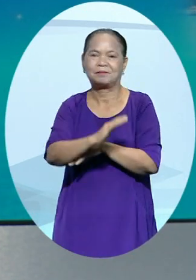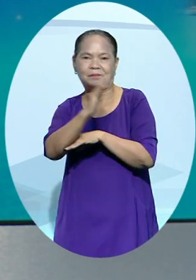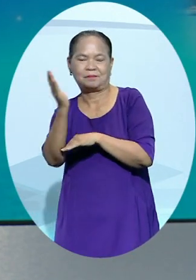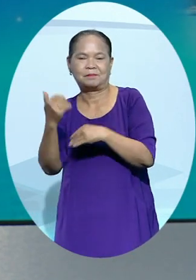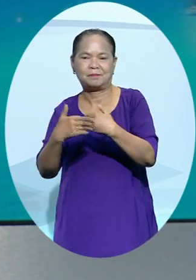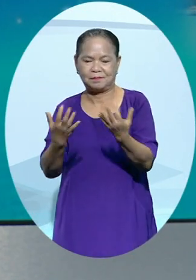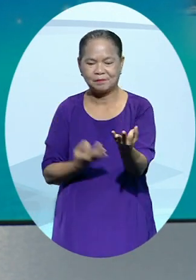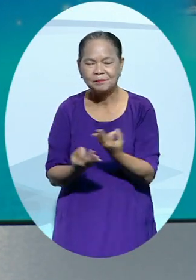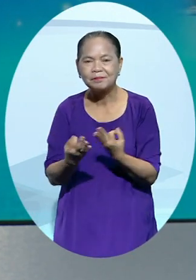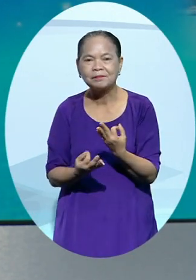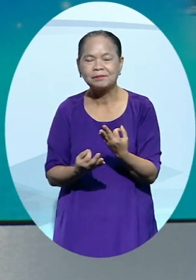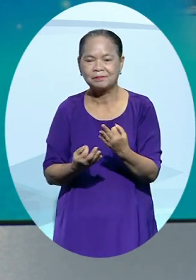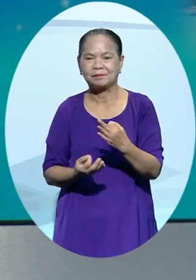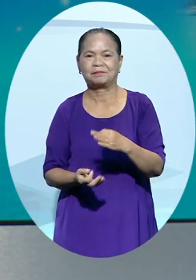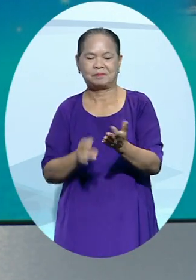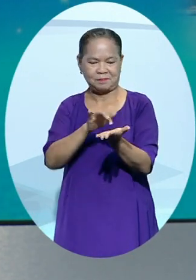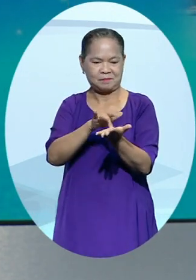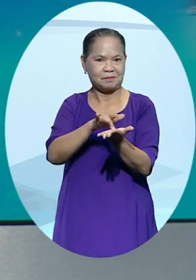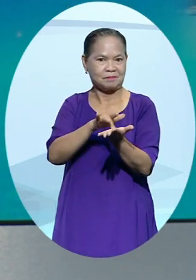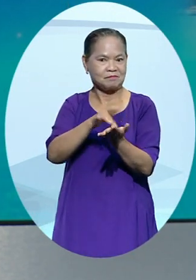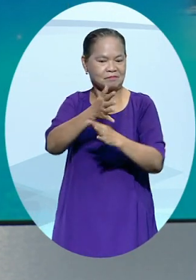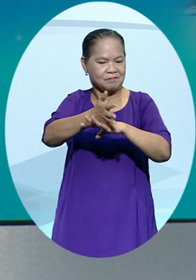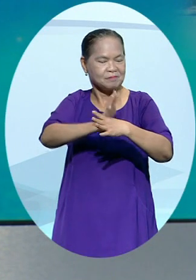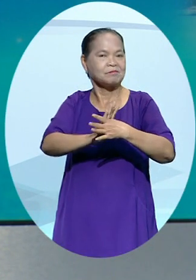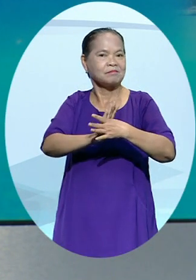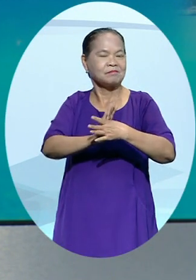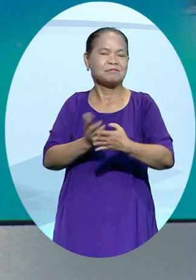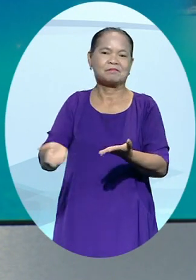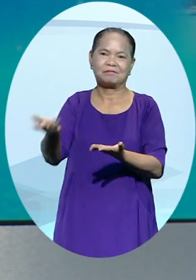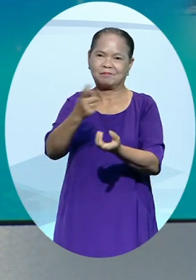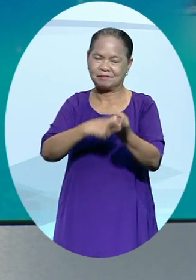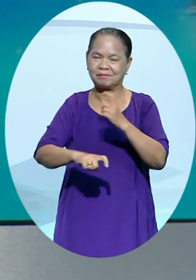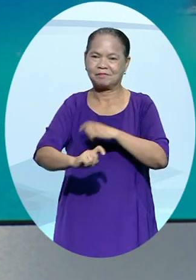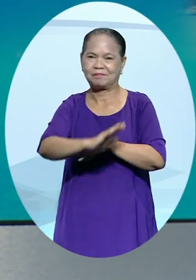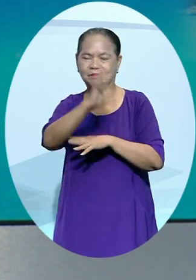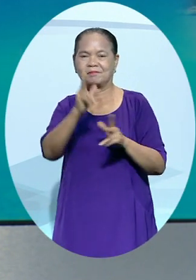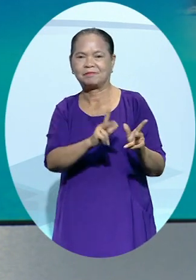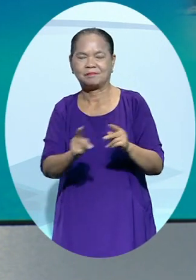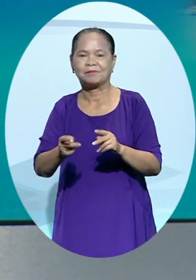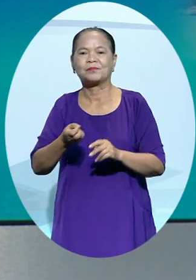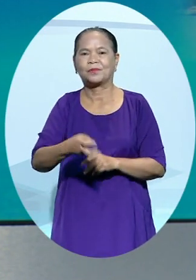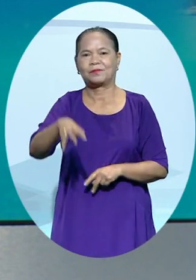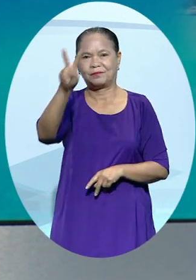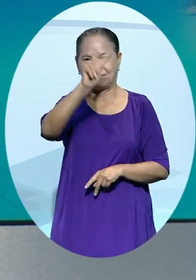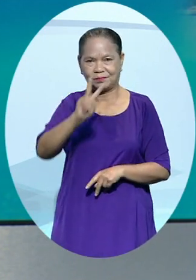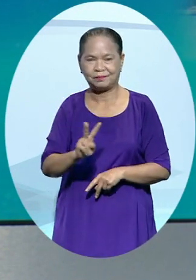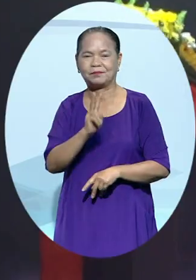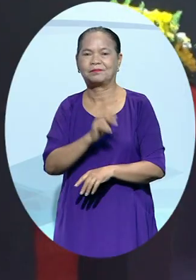rộng thị trường, tiếp cận công nghệ hiện đại, nâng cao năng lực quản lý và bổ sung nguồn lực phát triển kinh tế xã hội của đất nước.